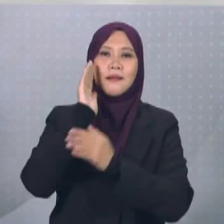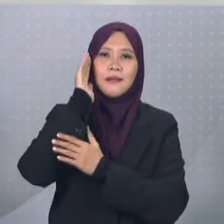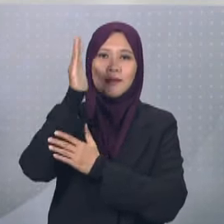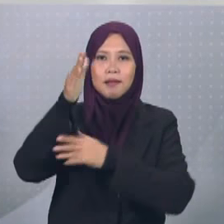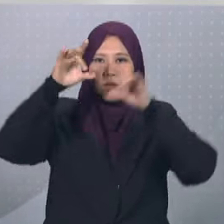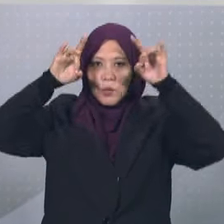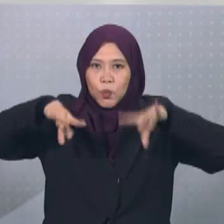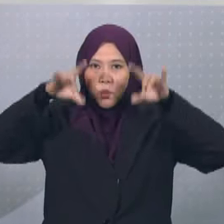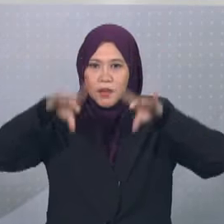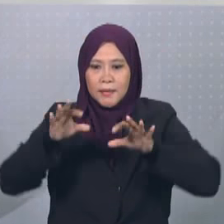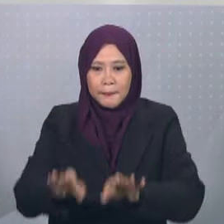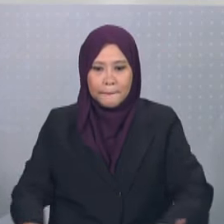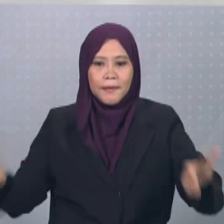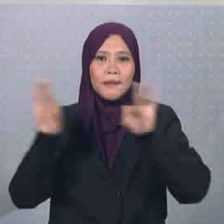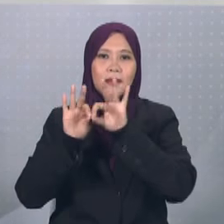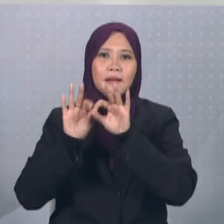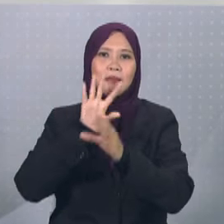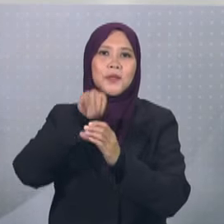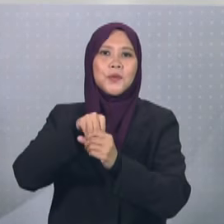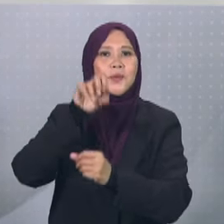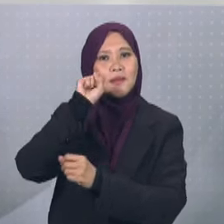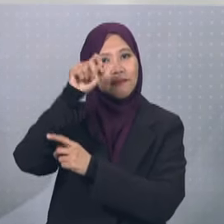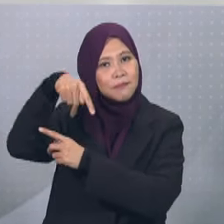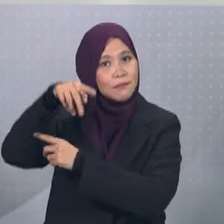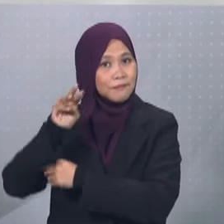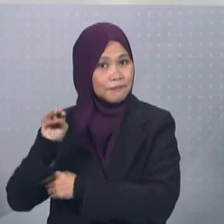menduduki peperiksaan penting termasuk SPM.